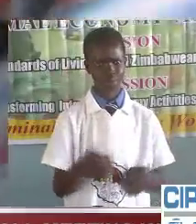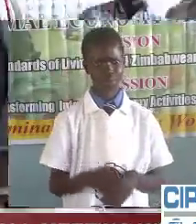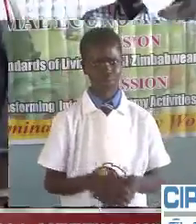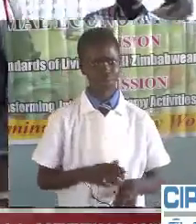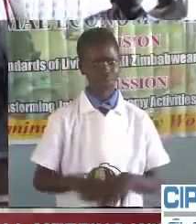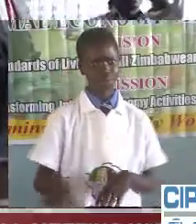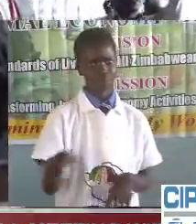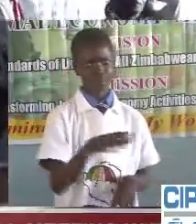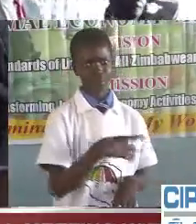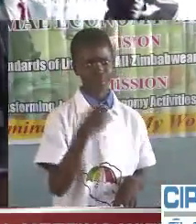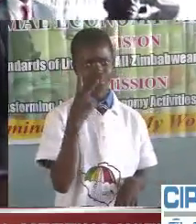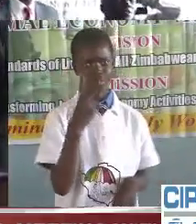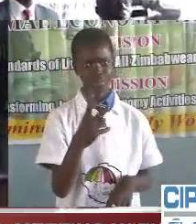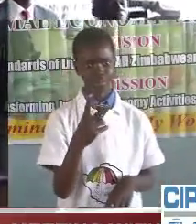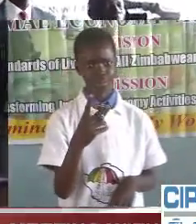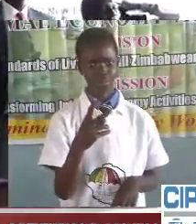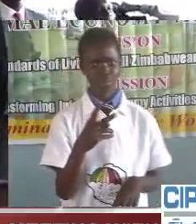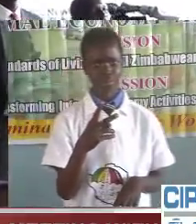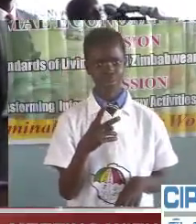utari